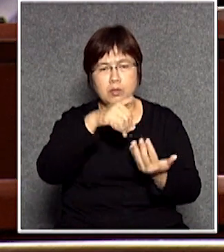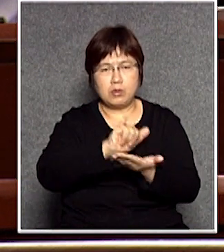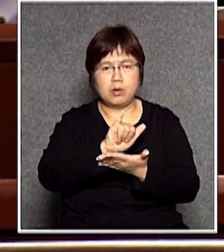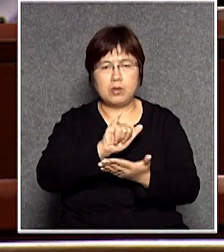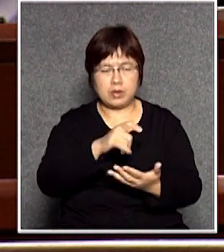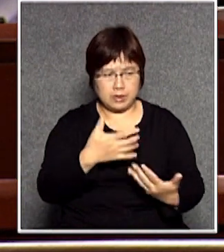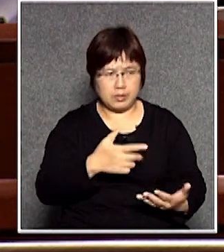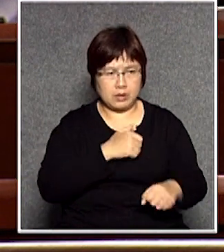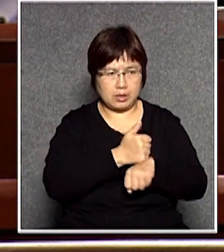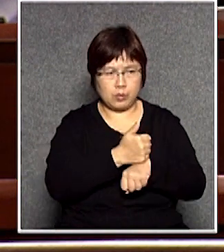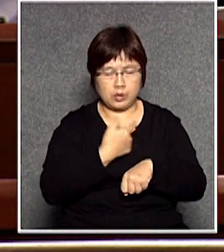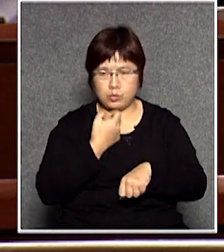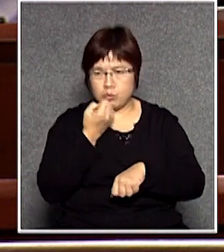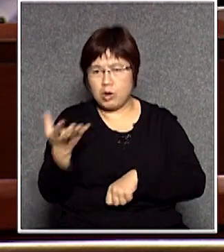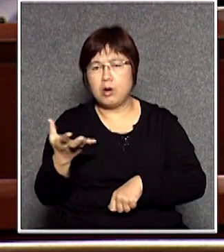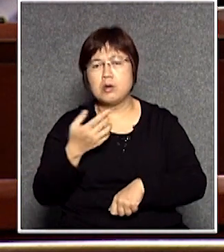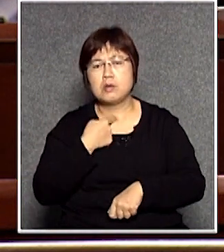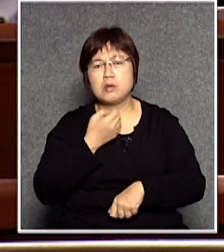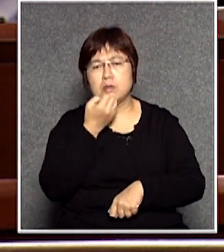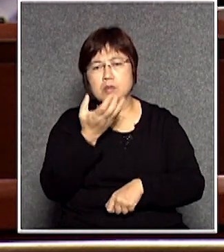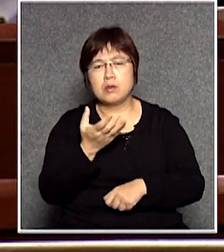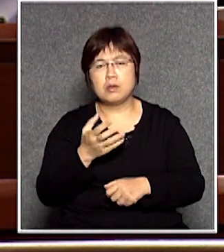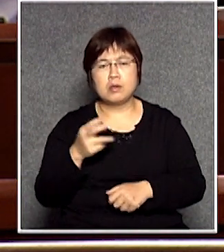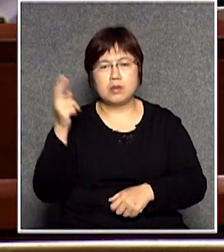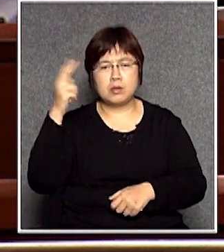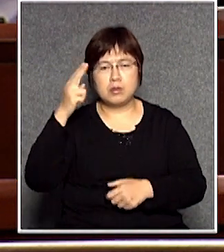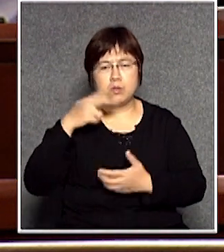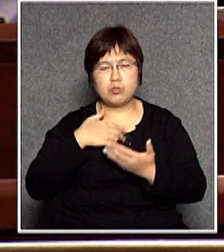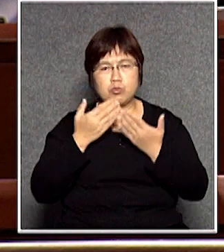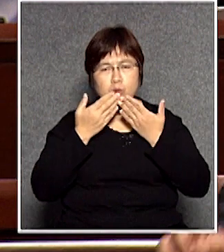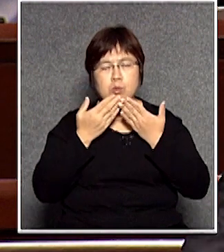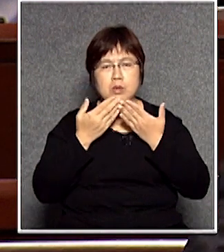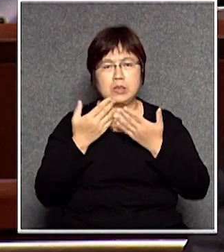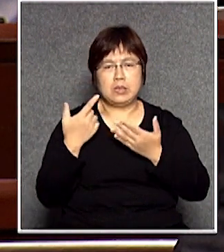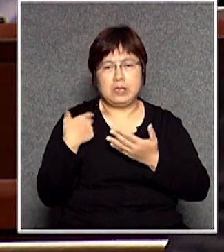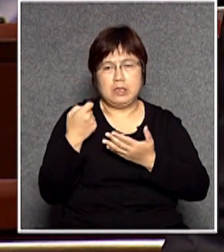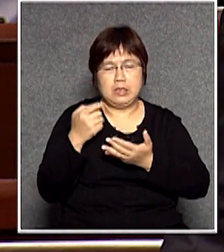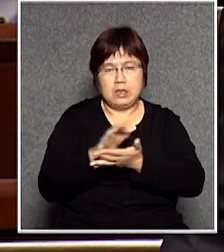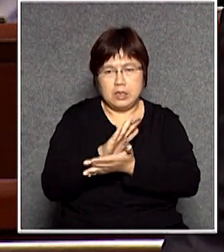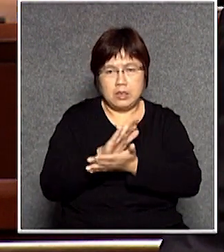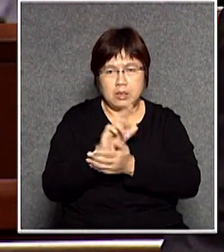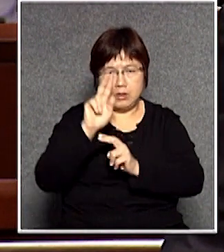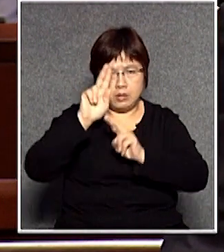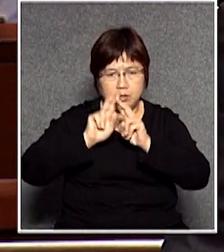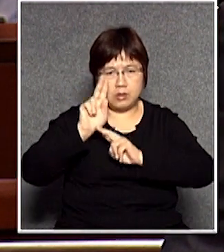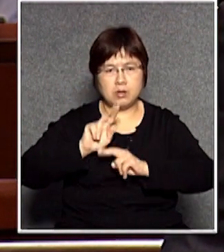出來。我們每一次當讀近代史的時候呢，我們見到是很多